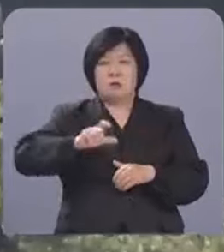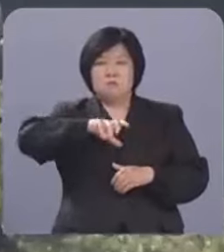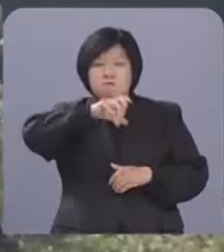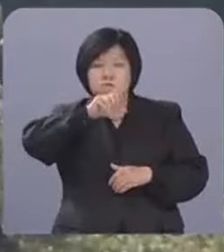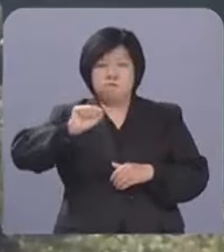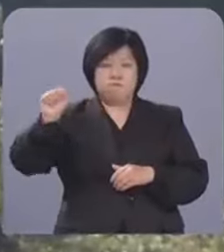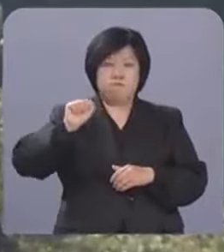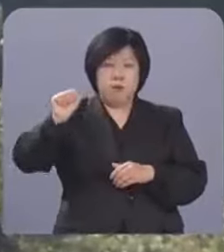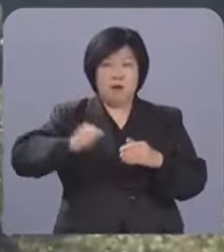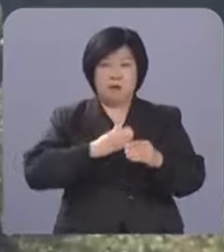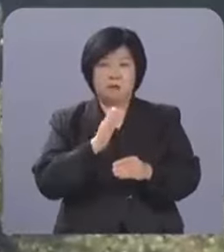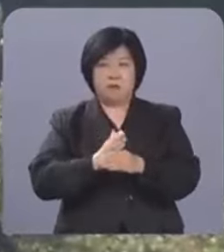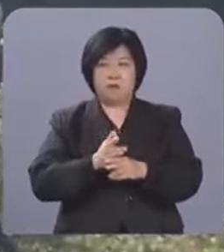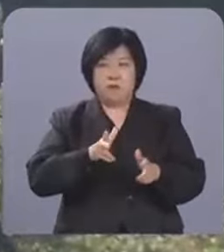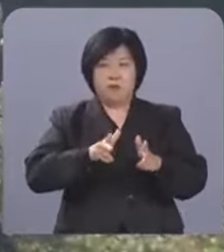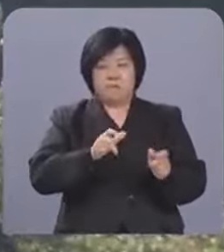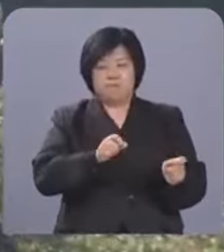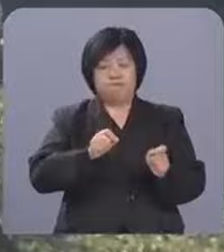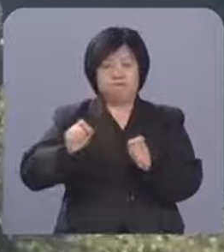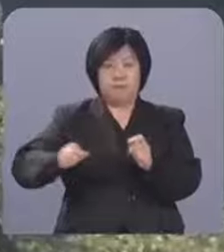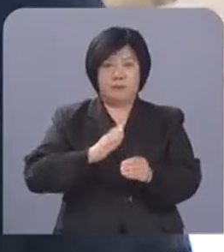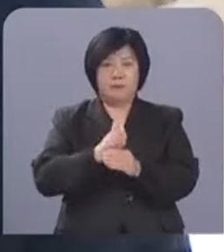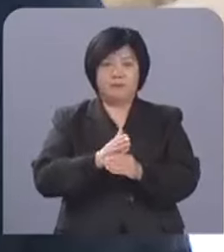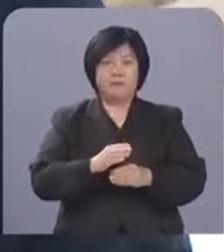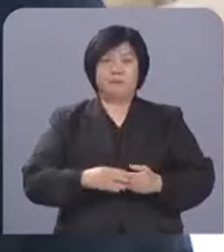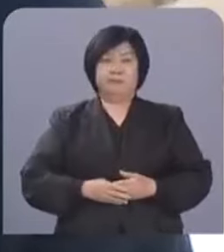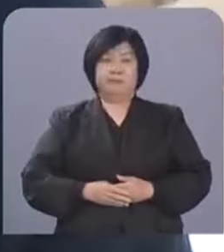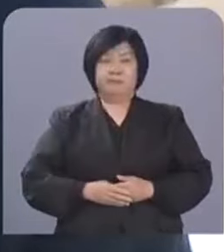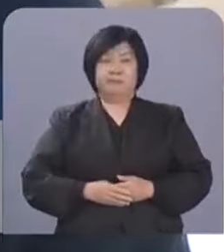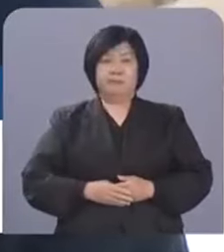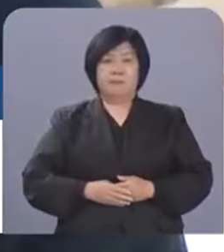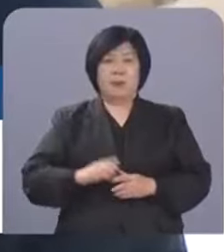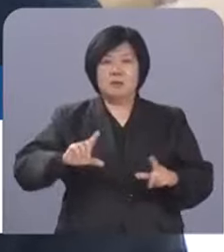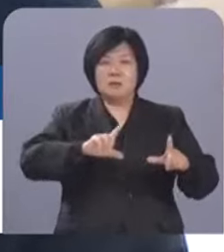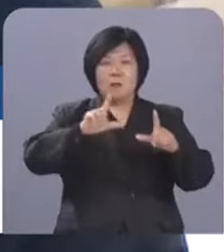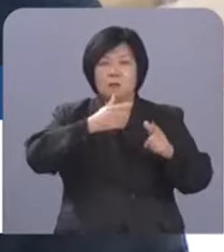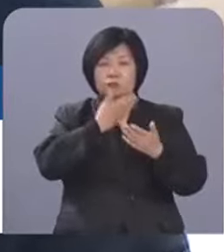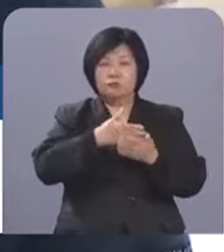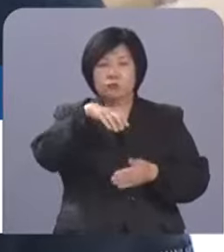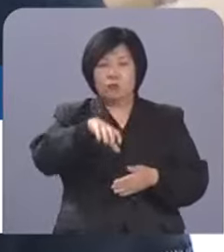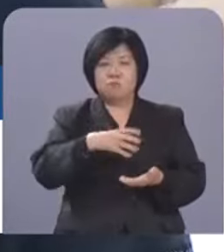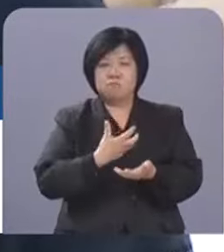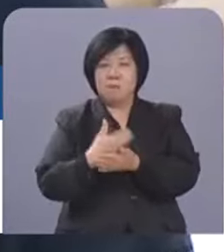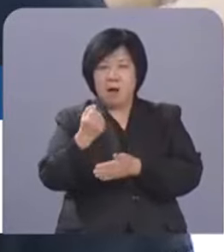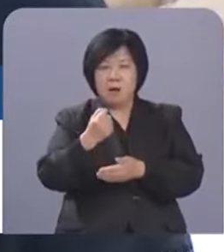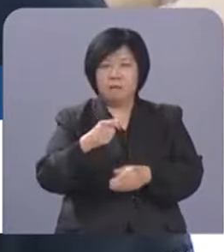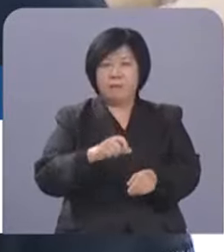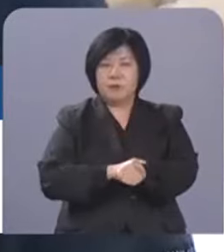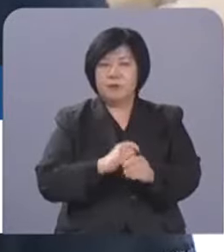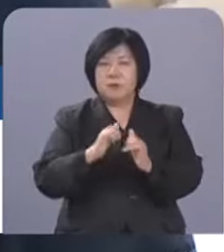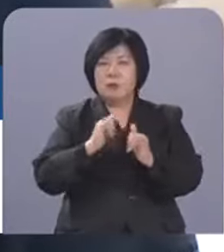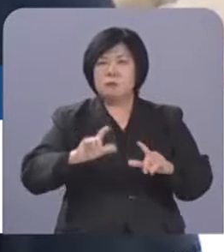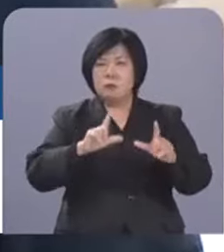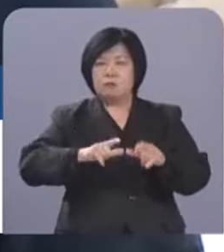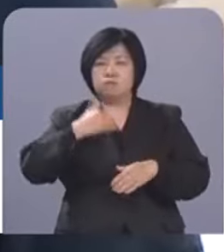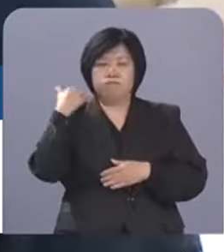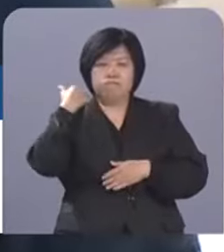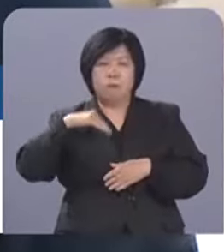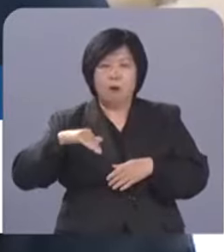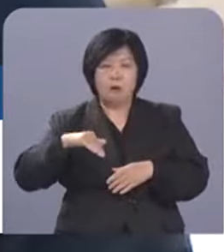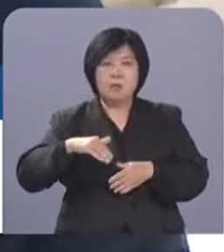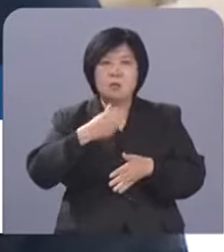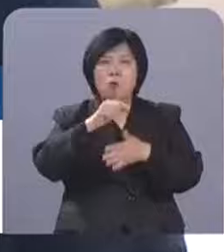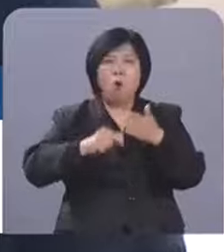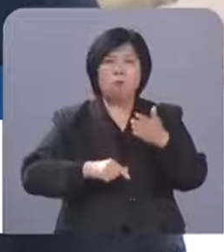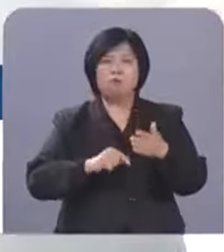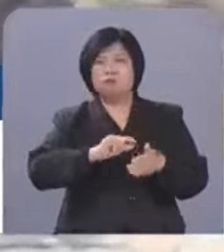속에 사업은 지지부진한 상황입니다. 우리 삶의 터전이 뺏기고, 특히 그 사람이 살아갈 수 없는 그 여건까지